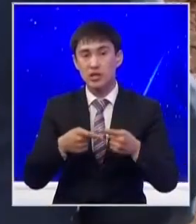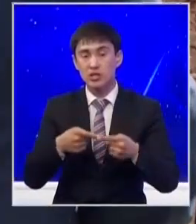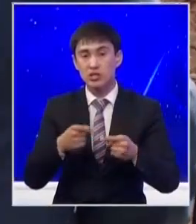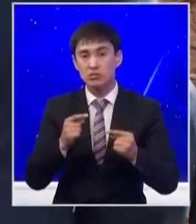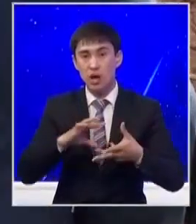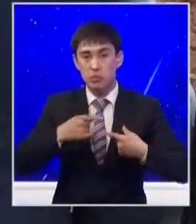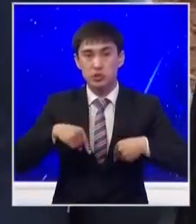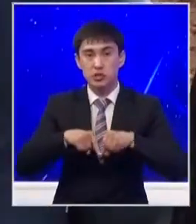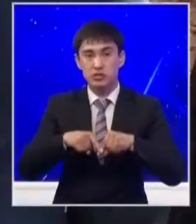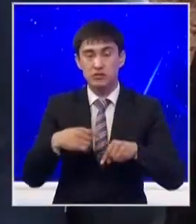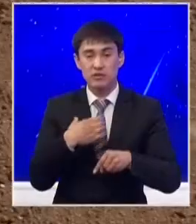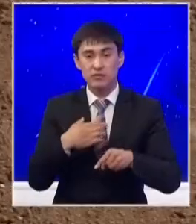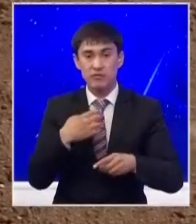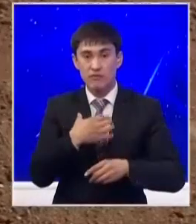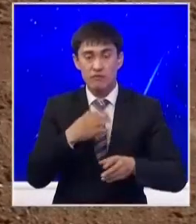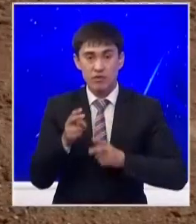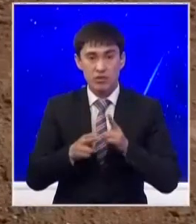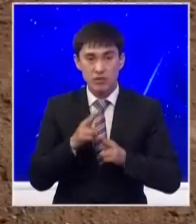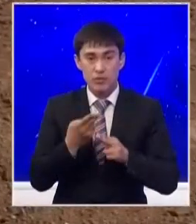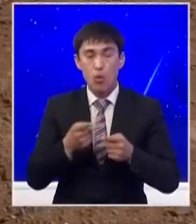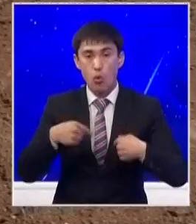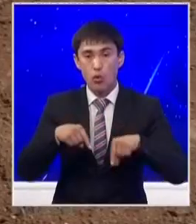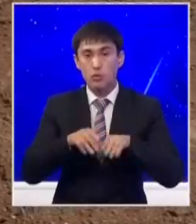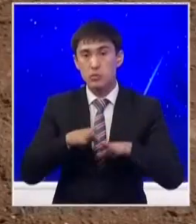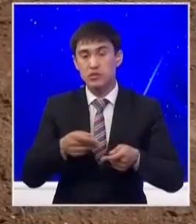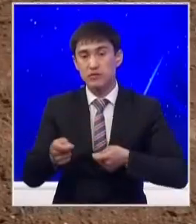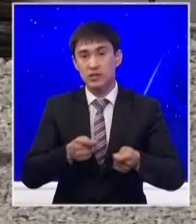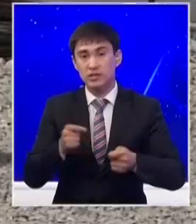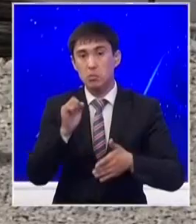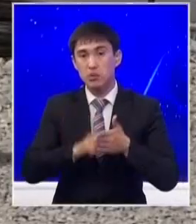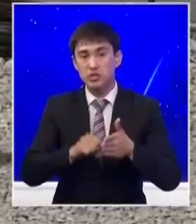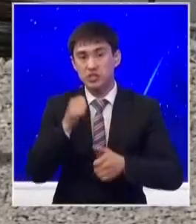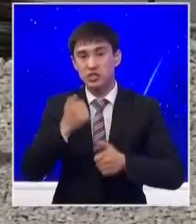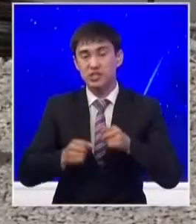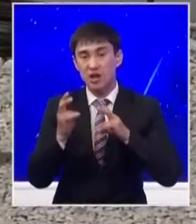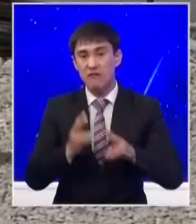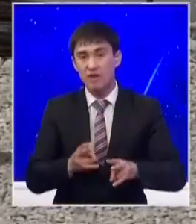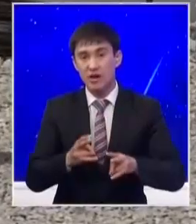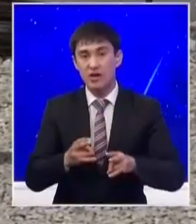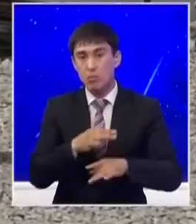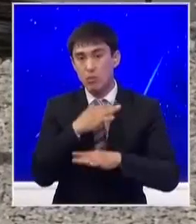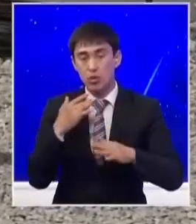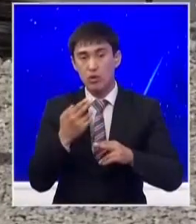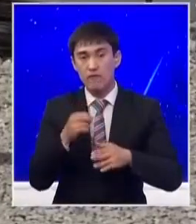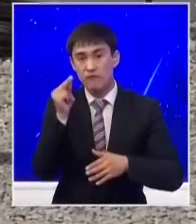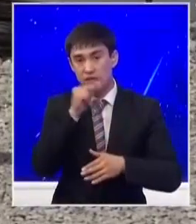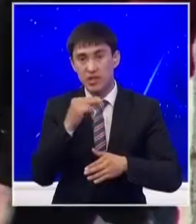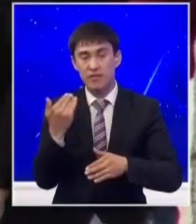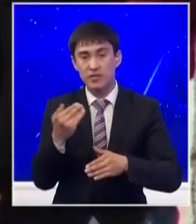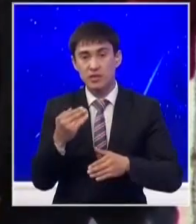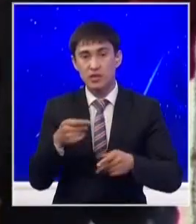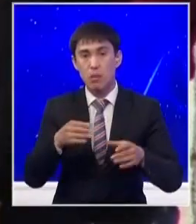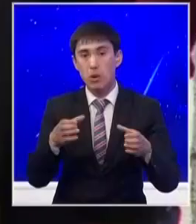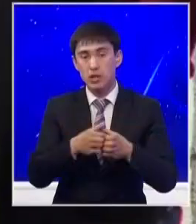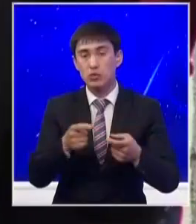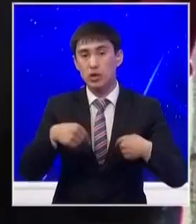вызвало общественный резонанс. По словам представителей органов местной власти, причин частых аварий на сети немало. Причем вина возложена на